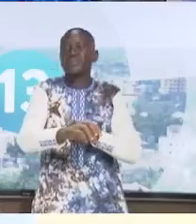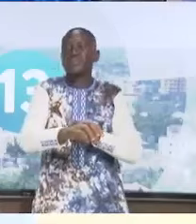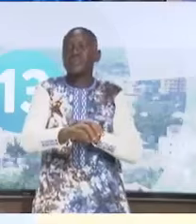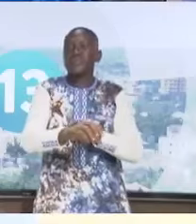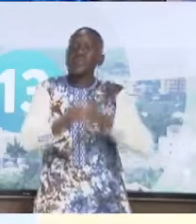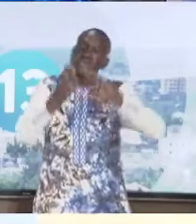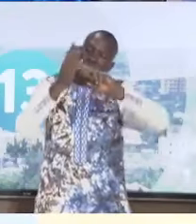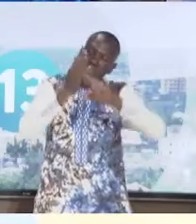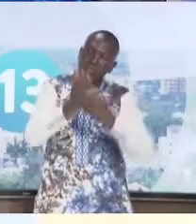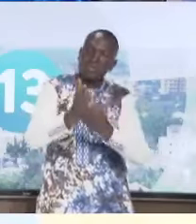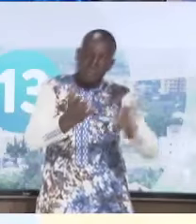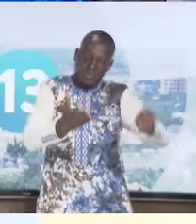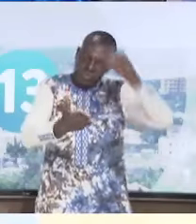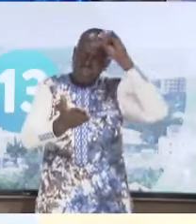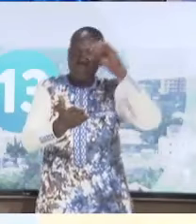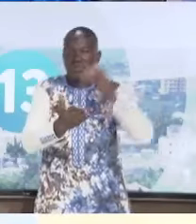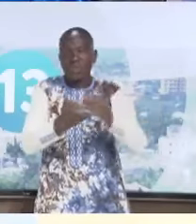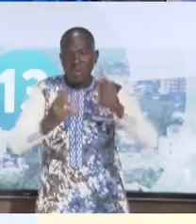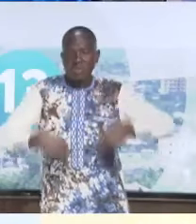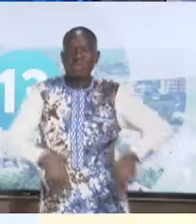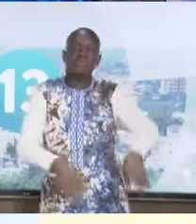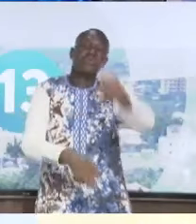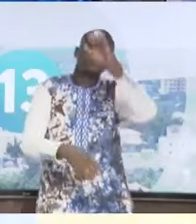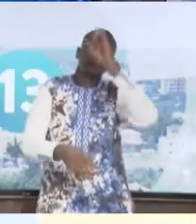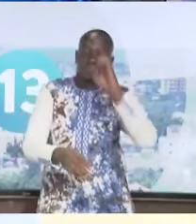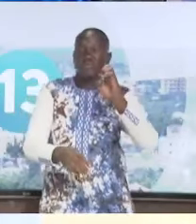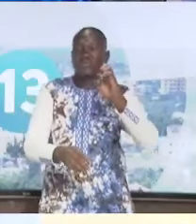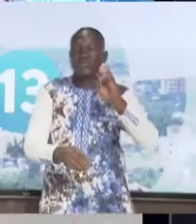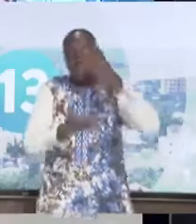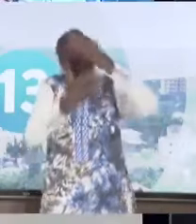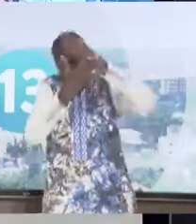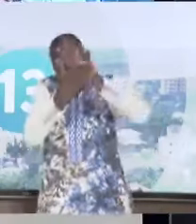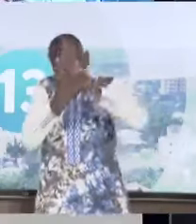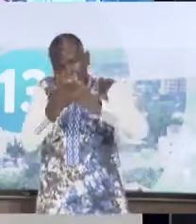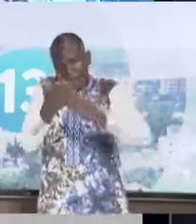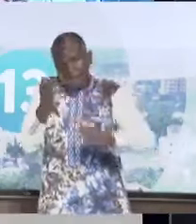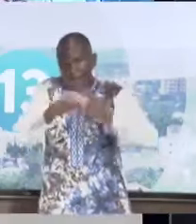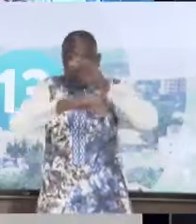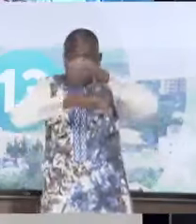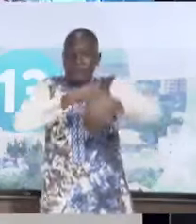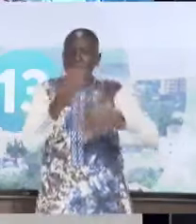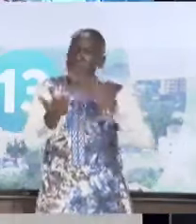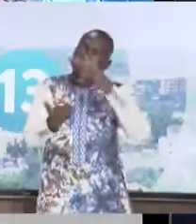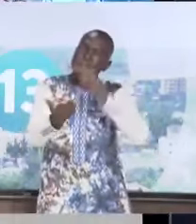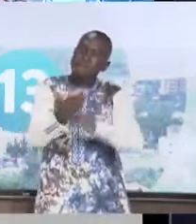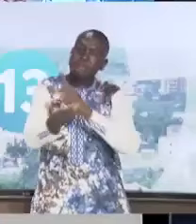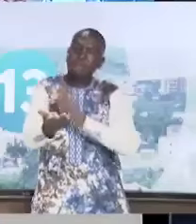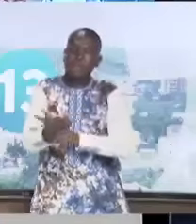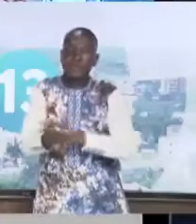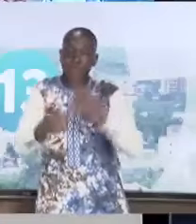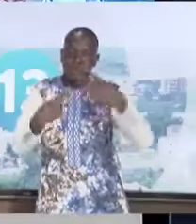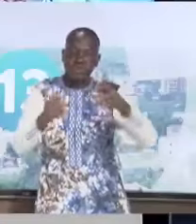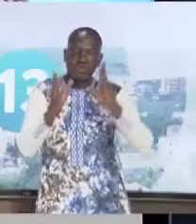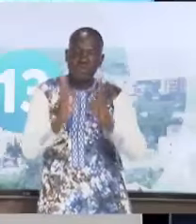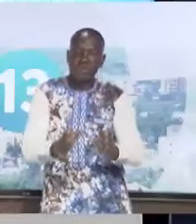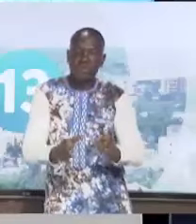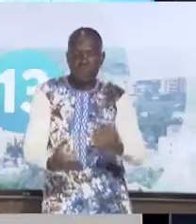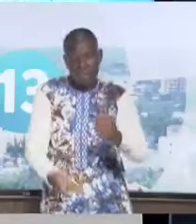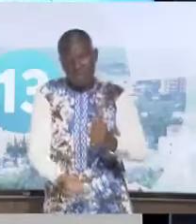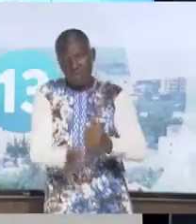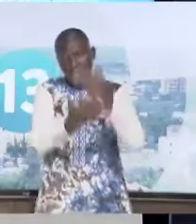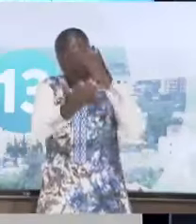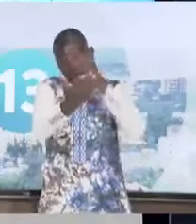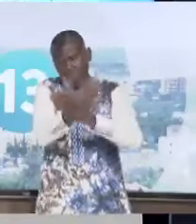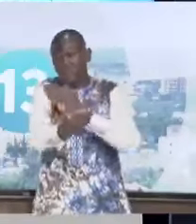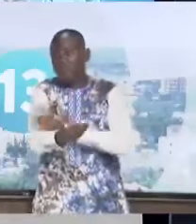faut recharger la conduite en eau, oui. Et c'est à partir de cette nuit et progressivement que nos clients vont ressentir une nette amélioration. Comme